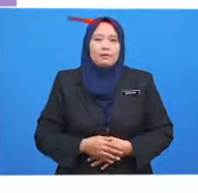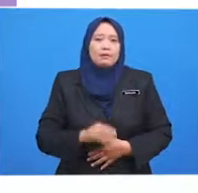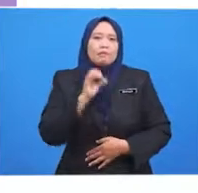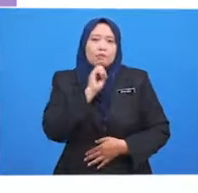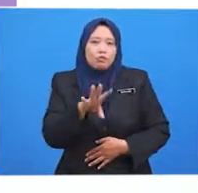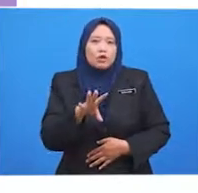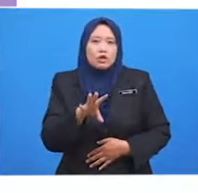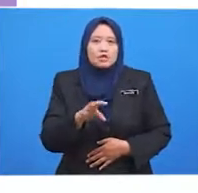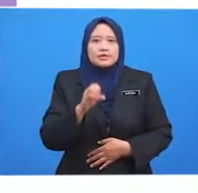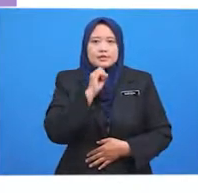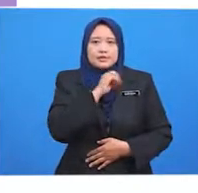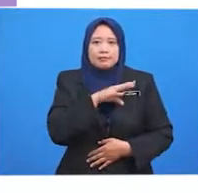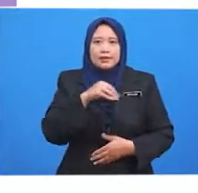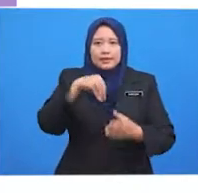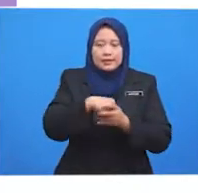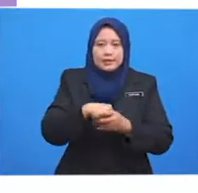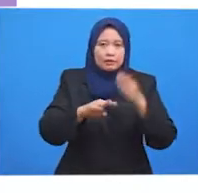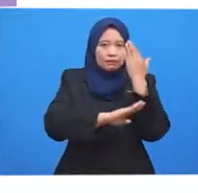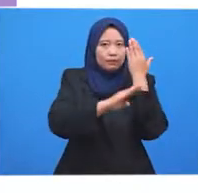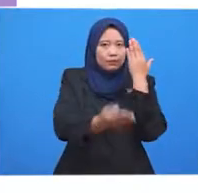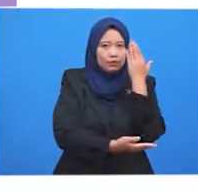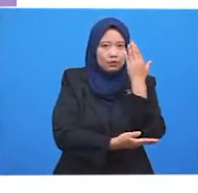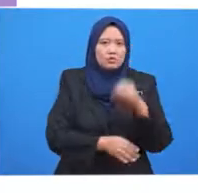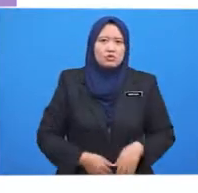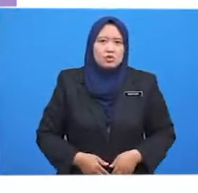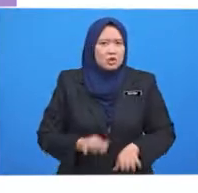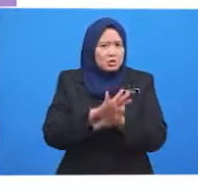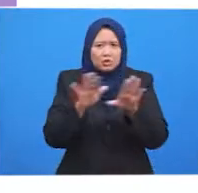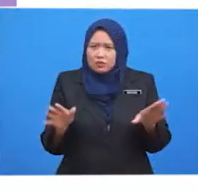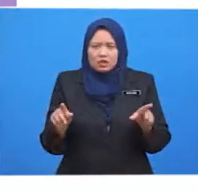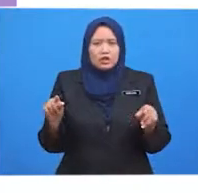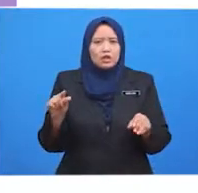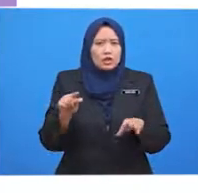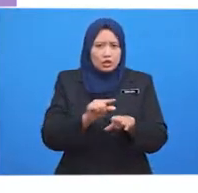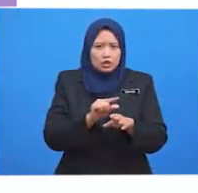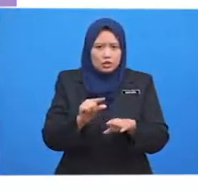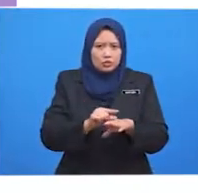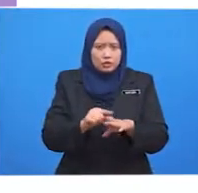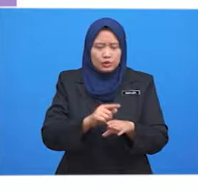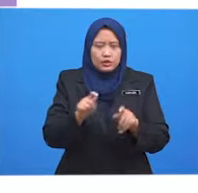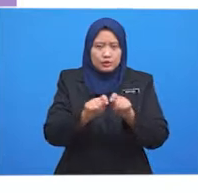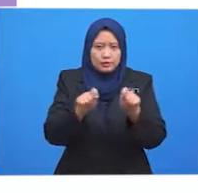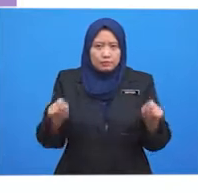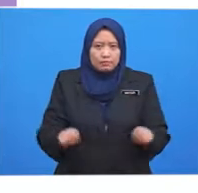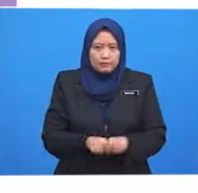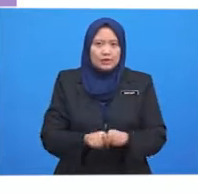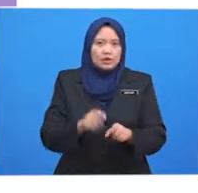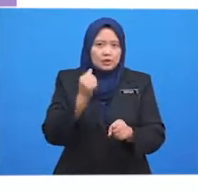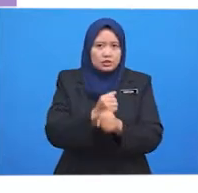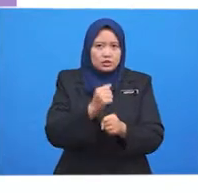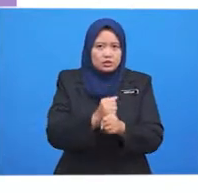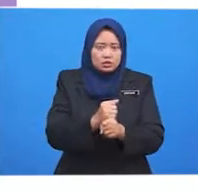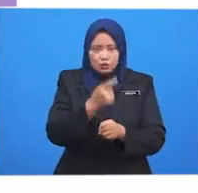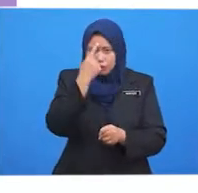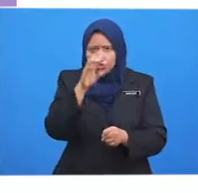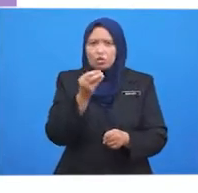Jangan gunakan salon untuk memasak, tempat tidur atau tempat tinggal. Semua alatan yang digunakan